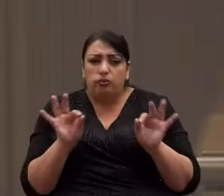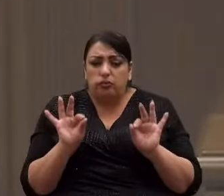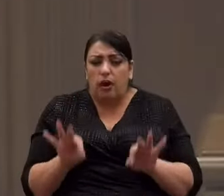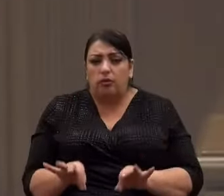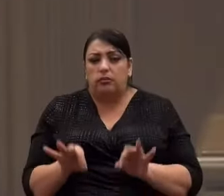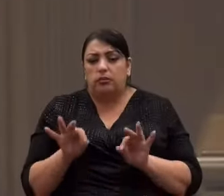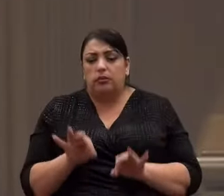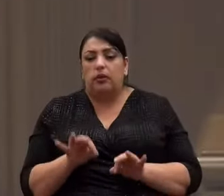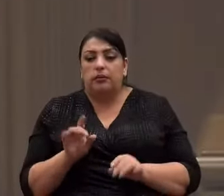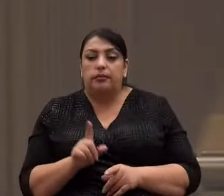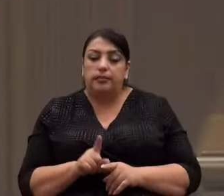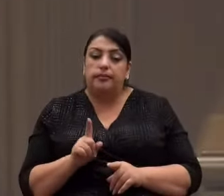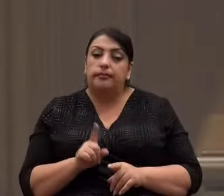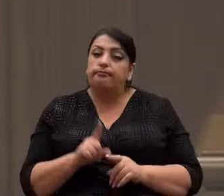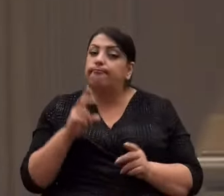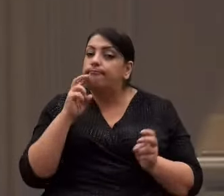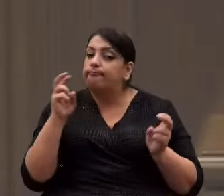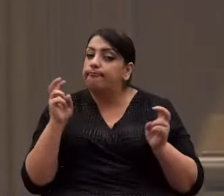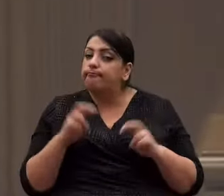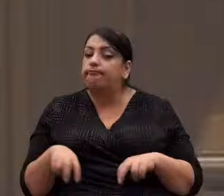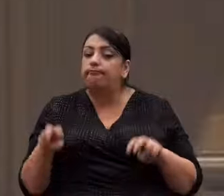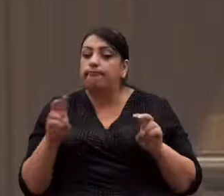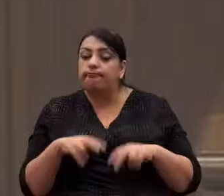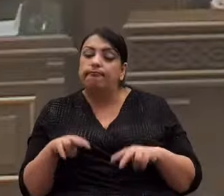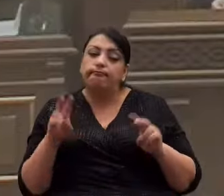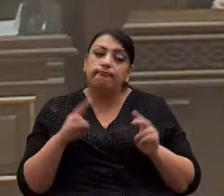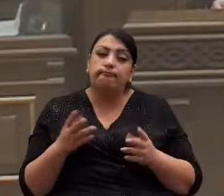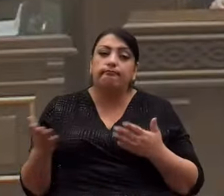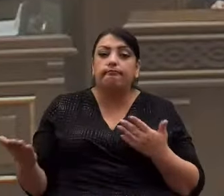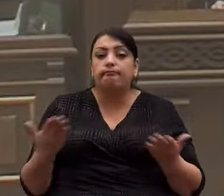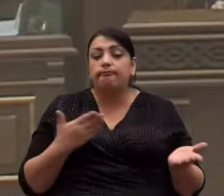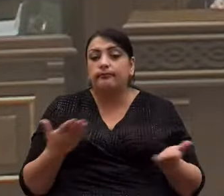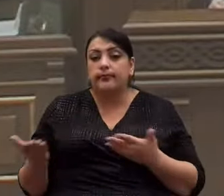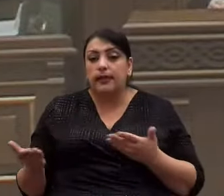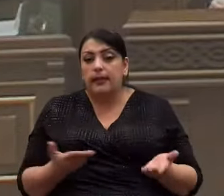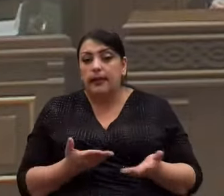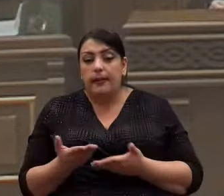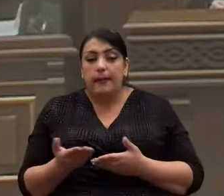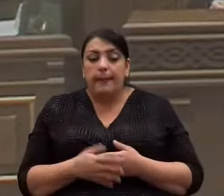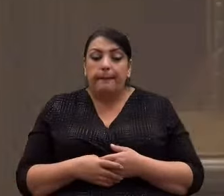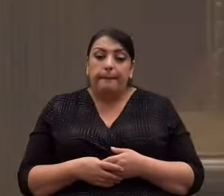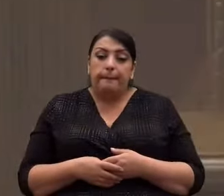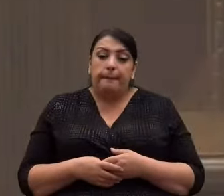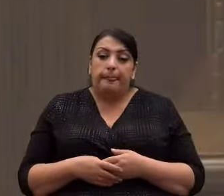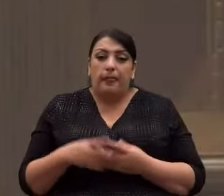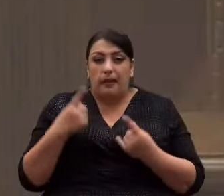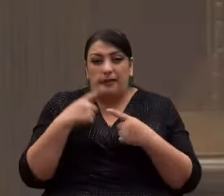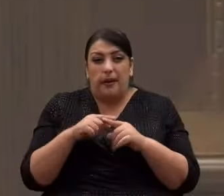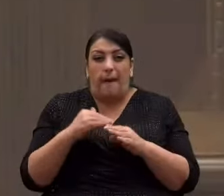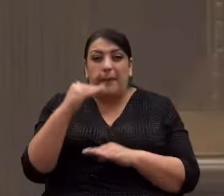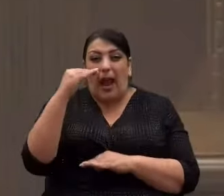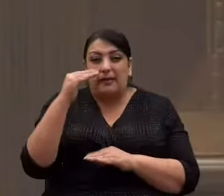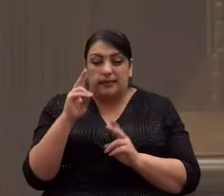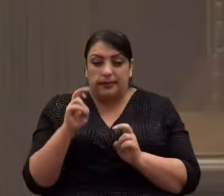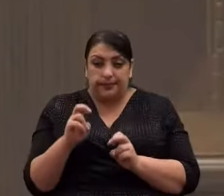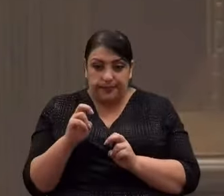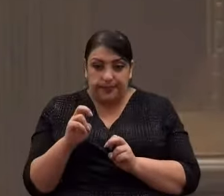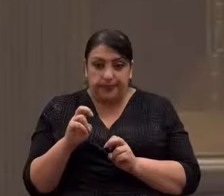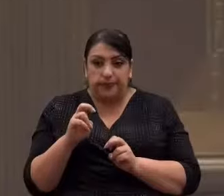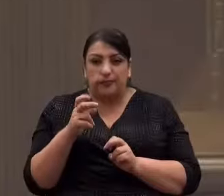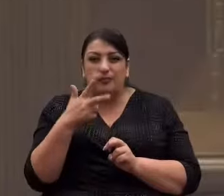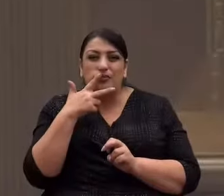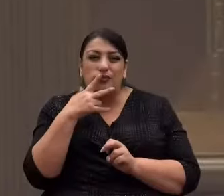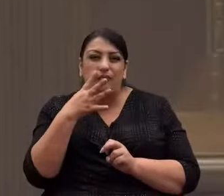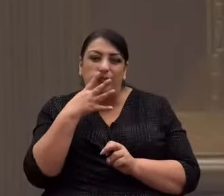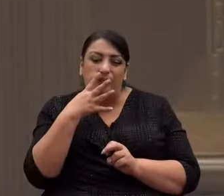էինք անում այս երեխաների հետ հիմնականում բարձր կուրսերի եւ ասում եմ այո ձեր մոտ կա այդ հարցը բոլորին տալիս